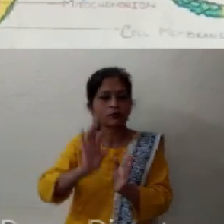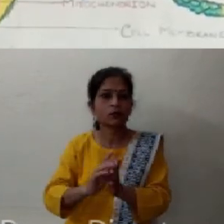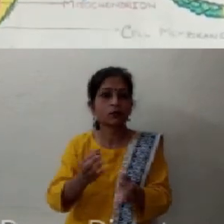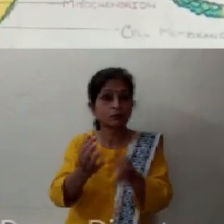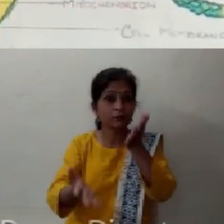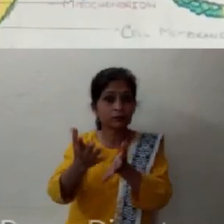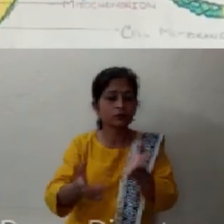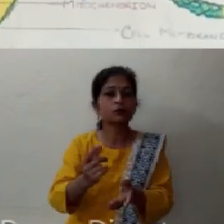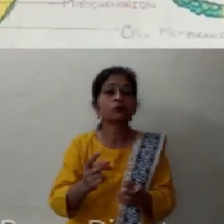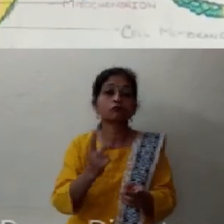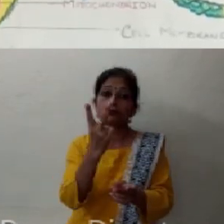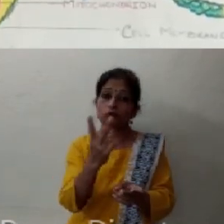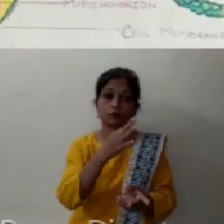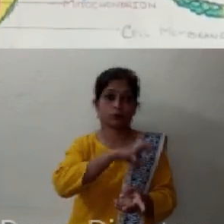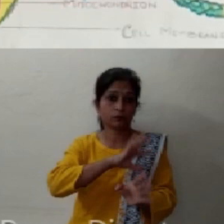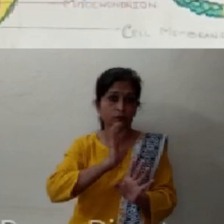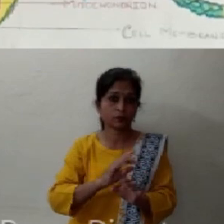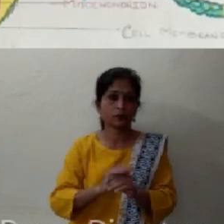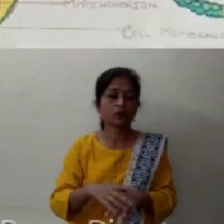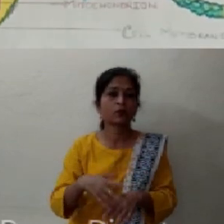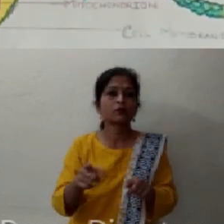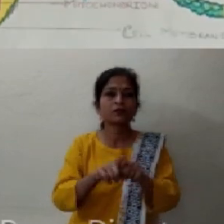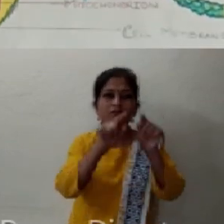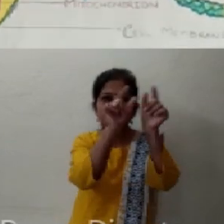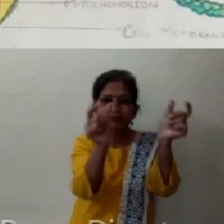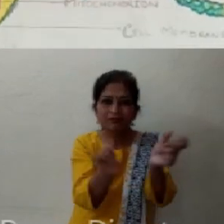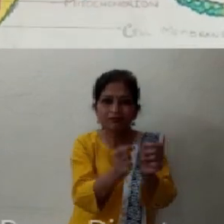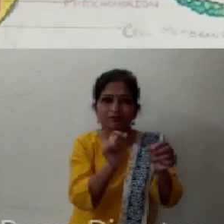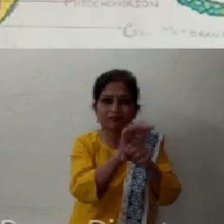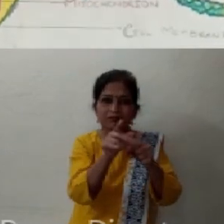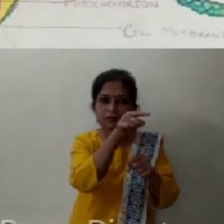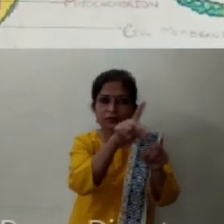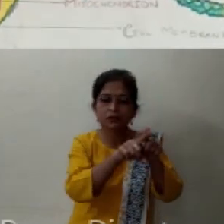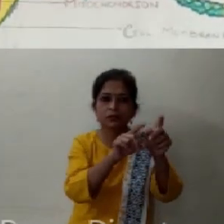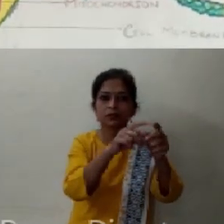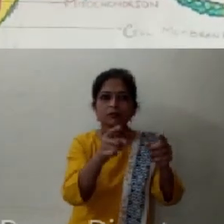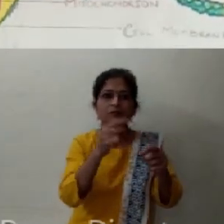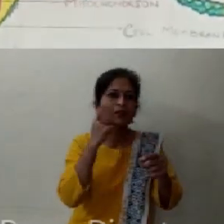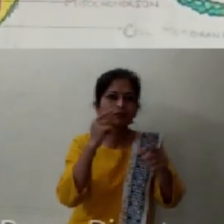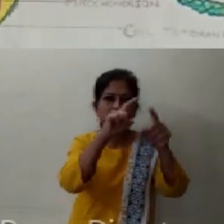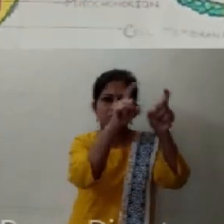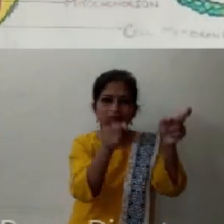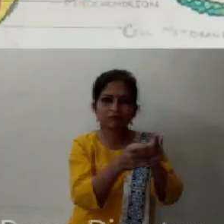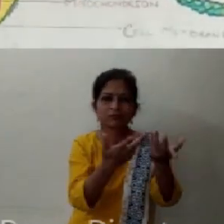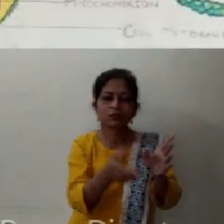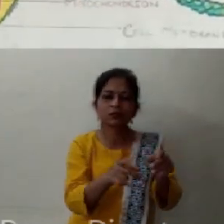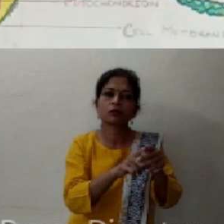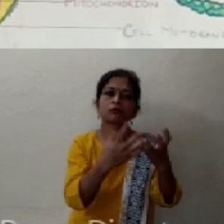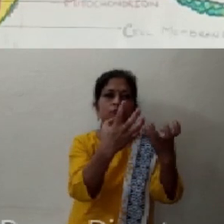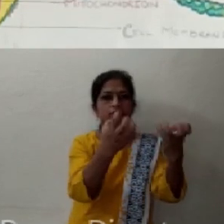है भाई, दो चीजें होती हैं। गर्म चीज से ये होता है कि ये जो लिपिड बाइलेयर हैं ये गल जाते हैं गर्मी